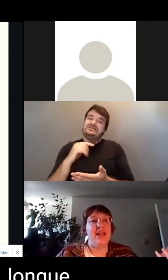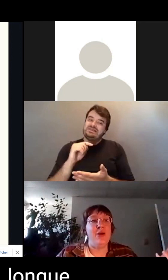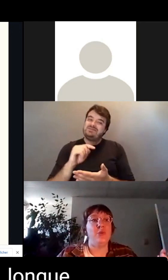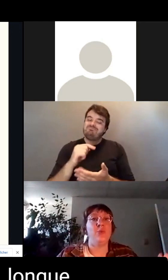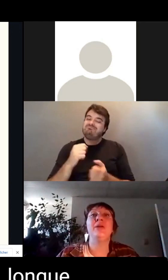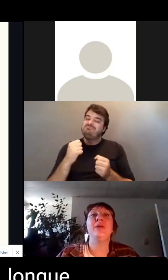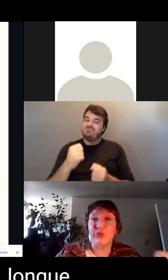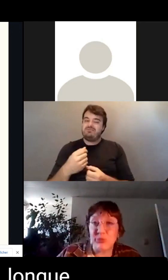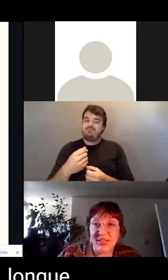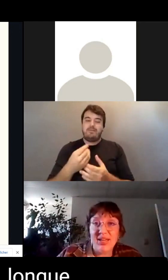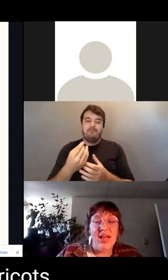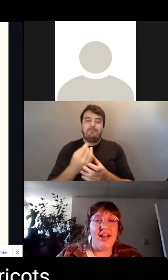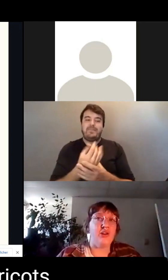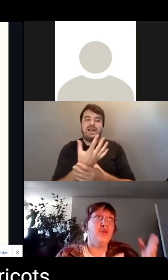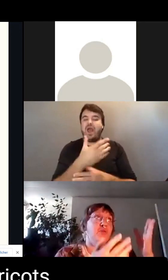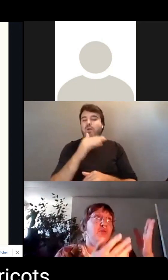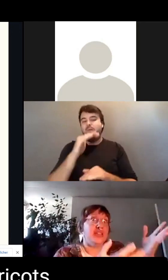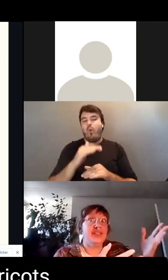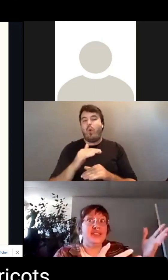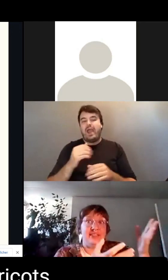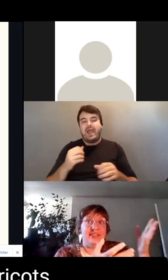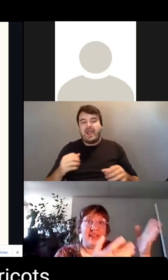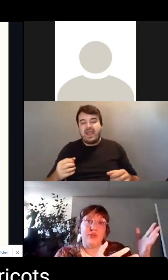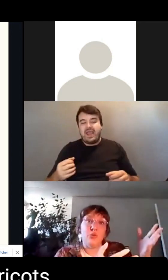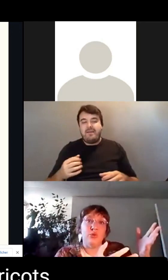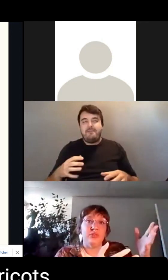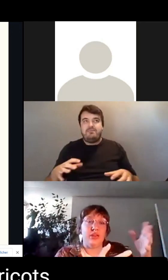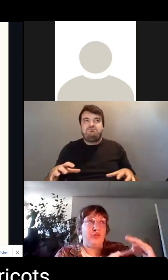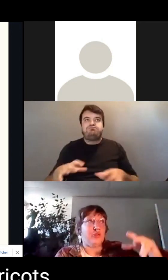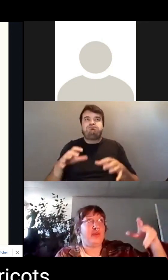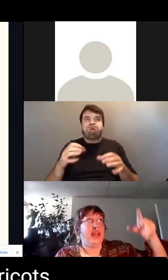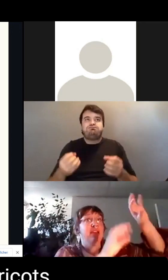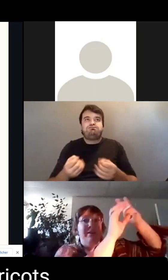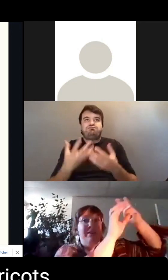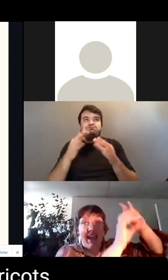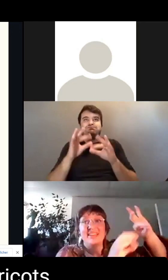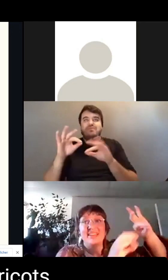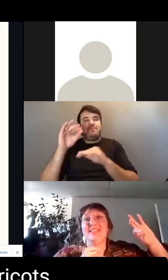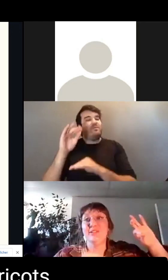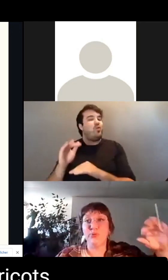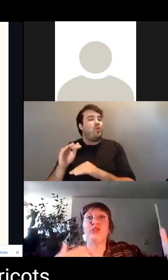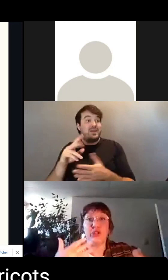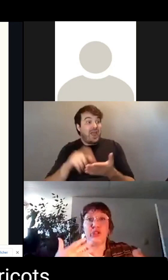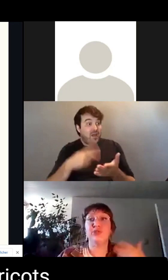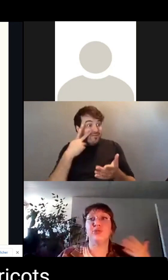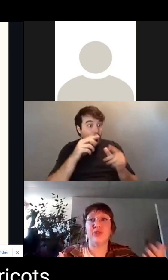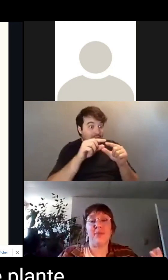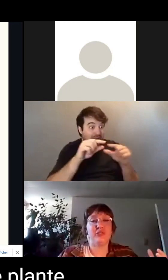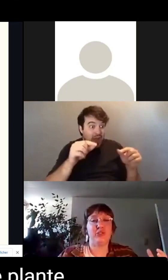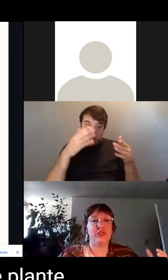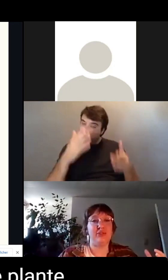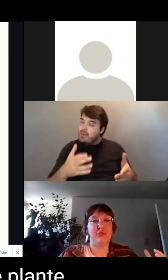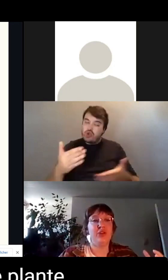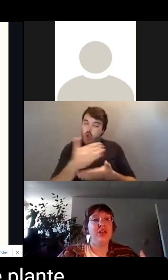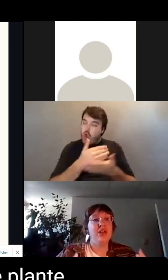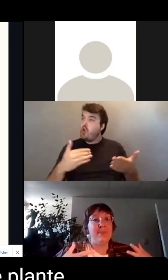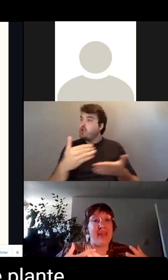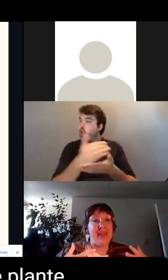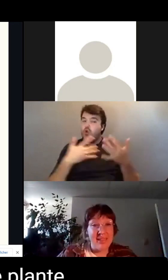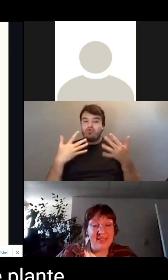mon plant a moins produit. Alors, quand vous voyez des haricots dans votre plant, allez-y, puis cueillez souvent parce que